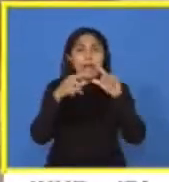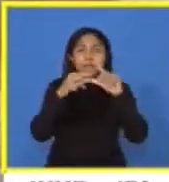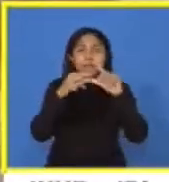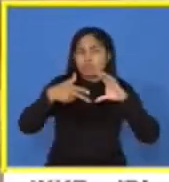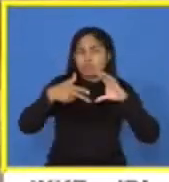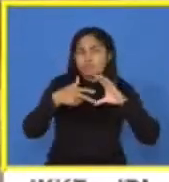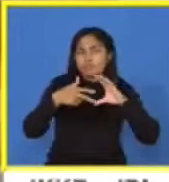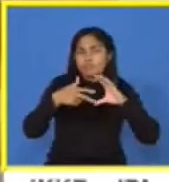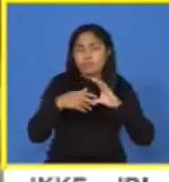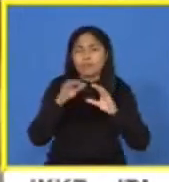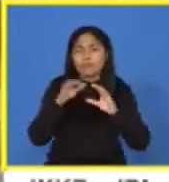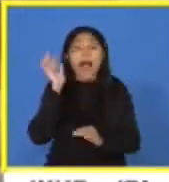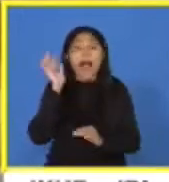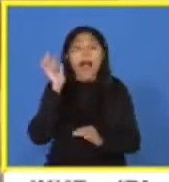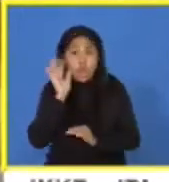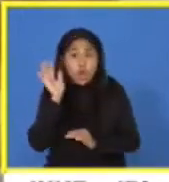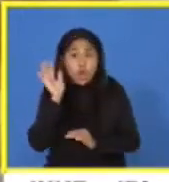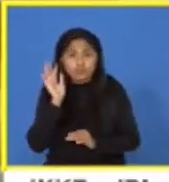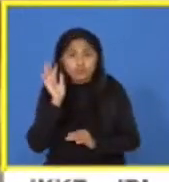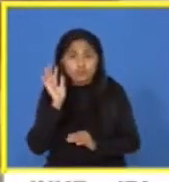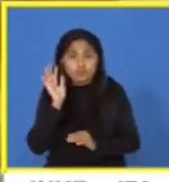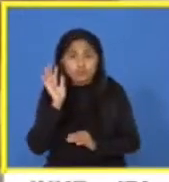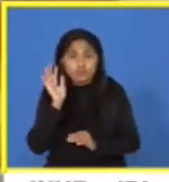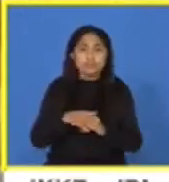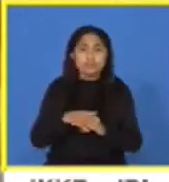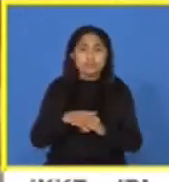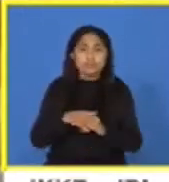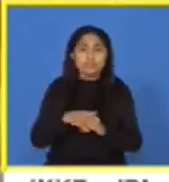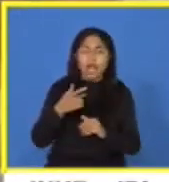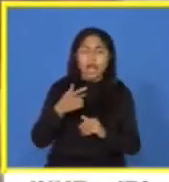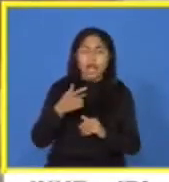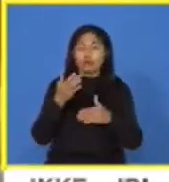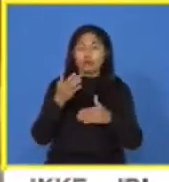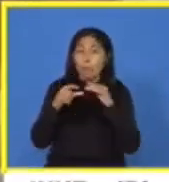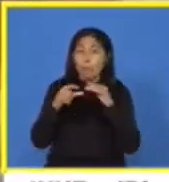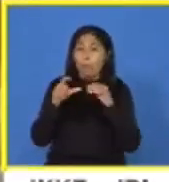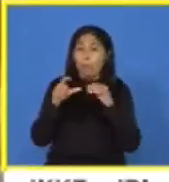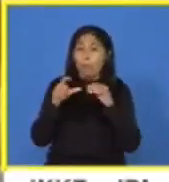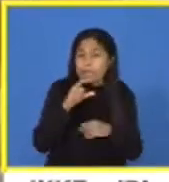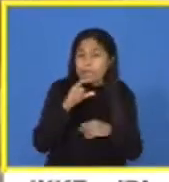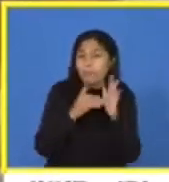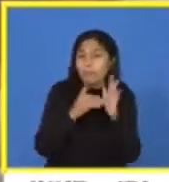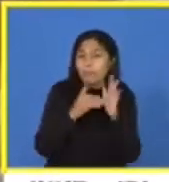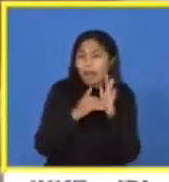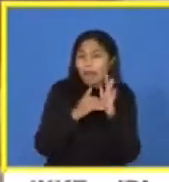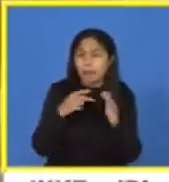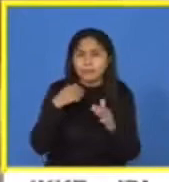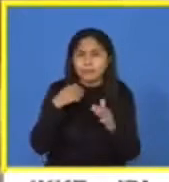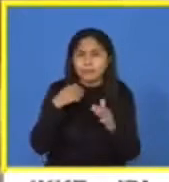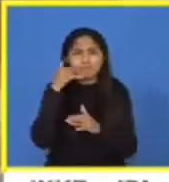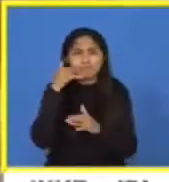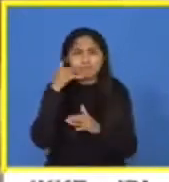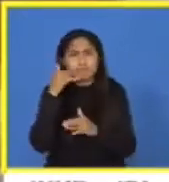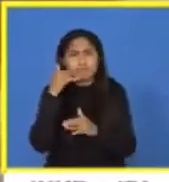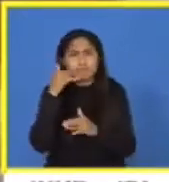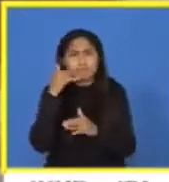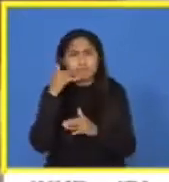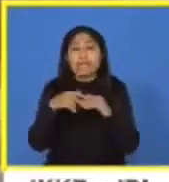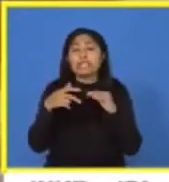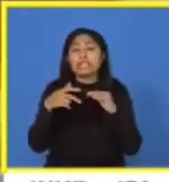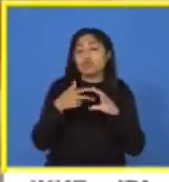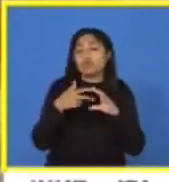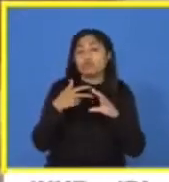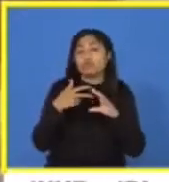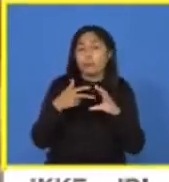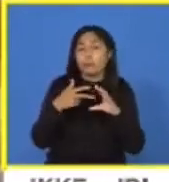Ya, halo. Kita mencoba kembali ya. Dan saudara, kami masih menantikan hubungan kami lewat Zoom